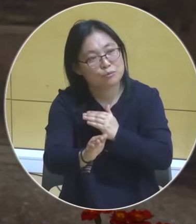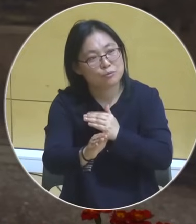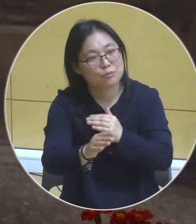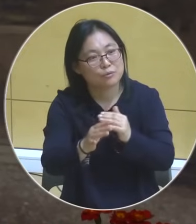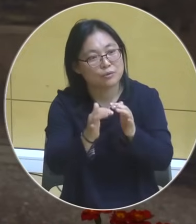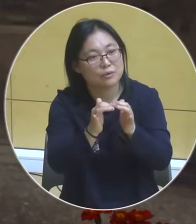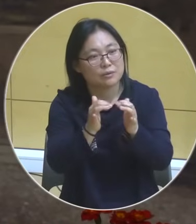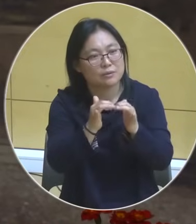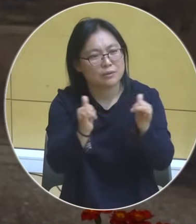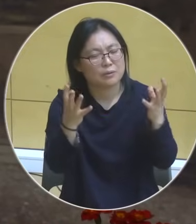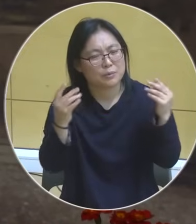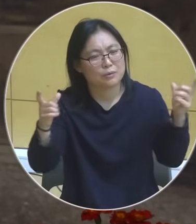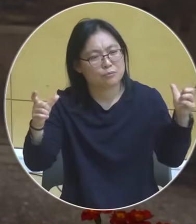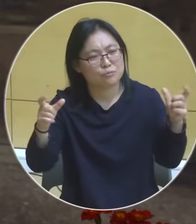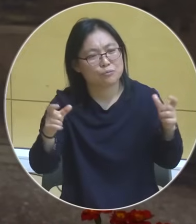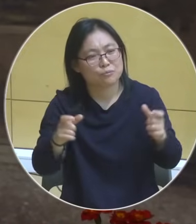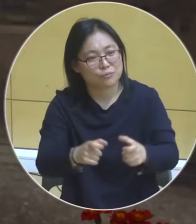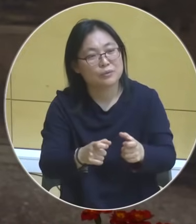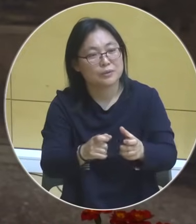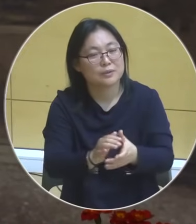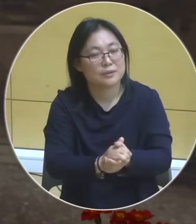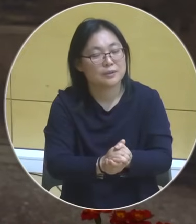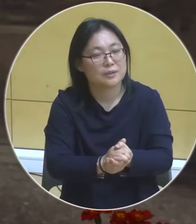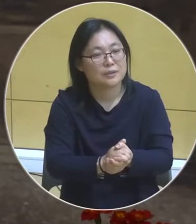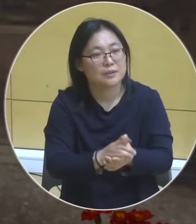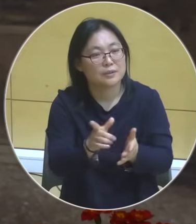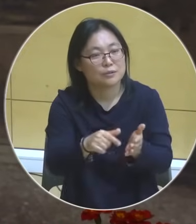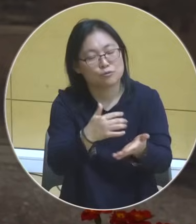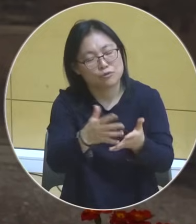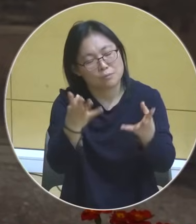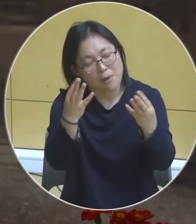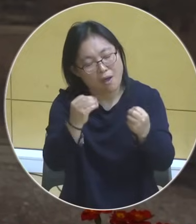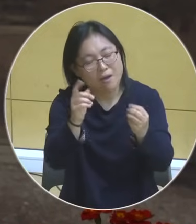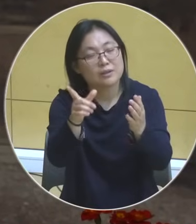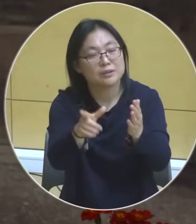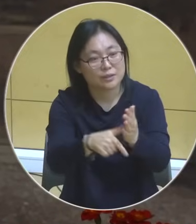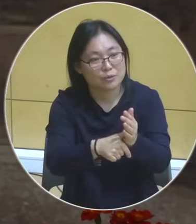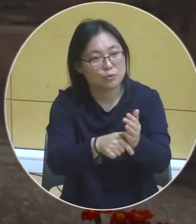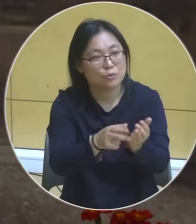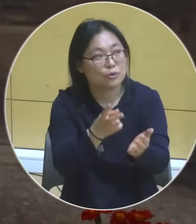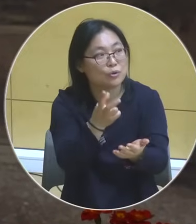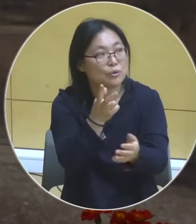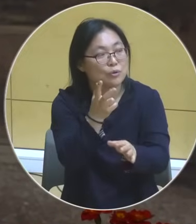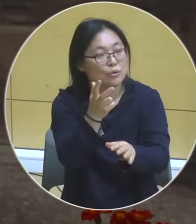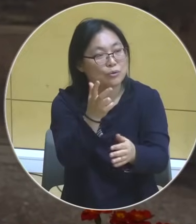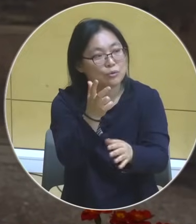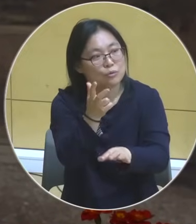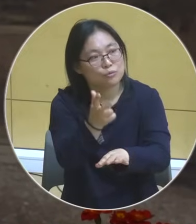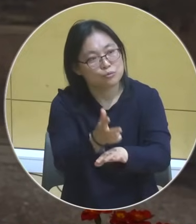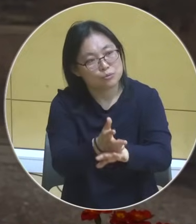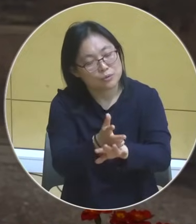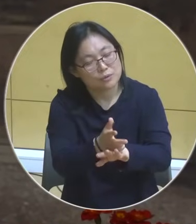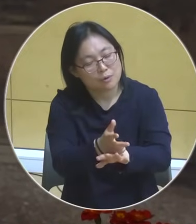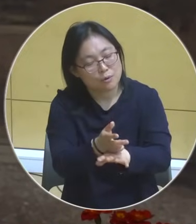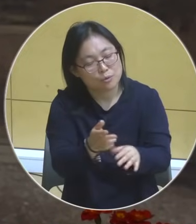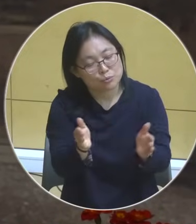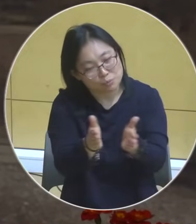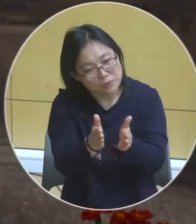인원이 많이 줄었는데, 그때도 숫자가 많을 때에도 주차장 비잡다 얘기를 제가 못